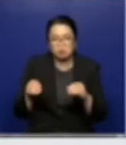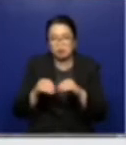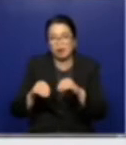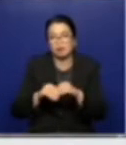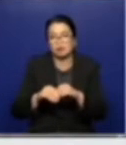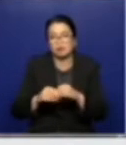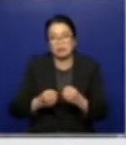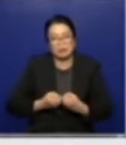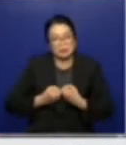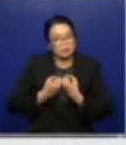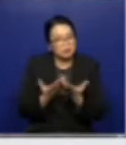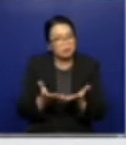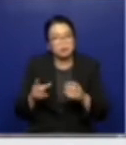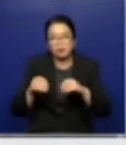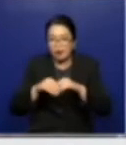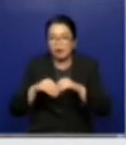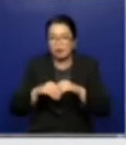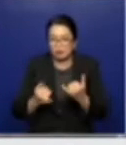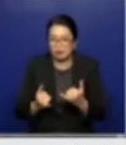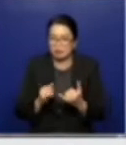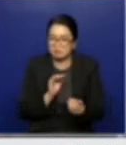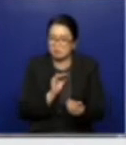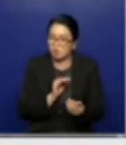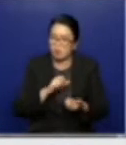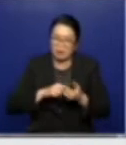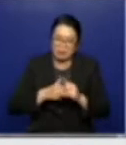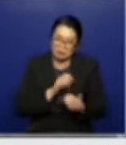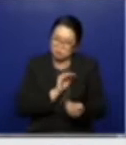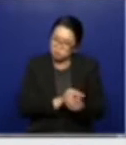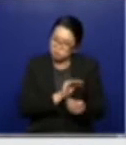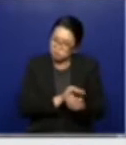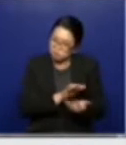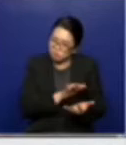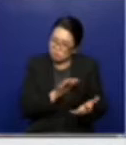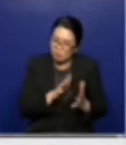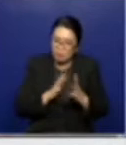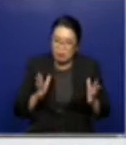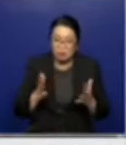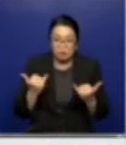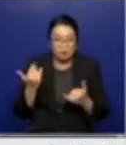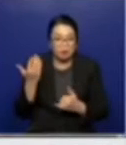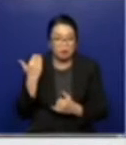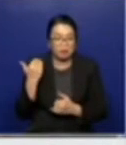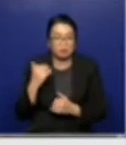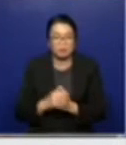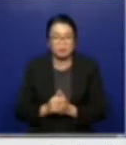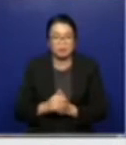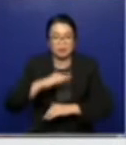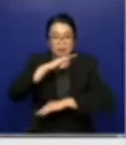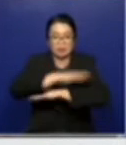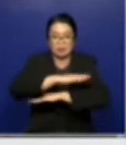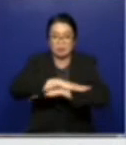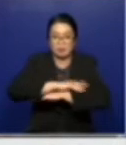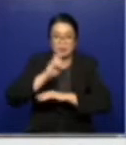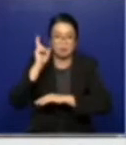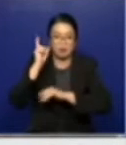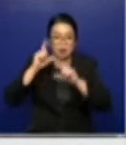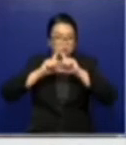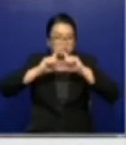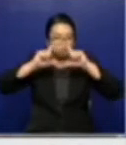มื่อ5กันยายน2563หนังสือพิมพ์พาดหัวข่าวตัว